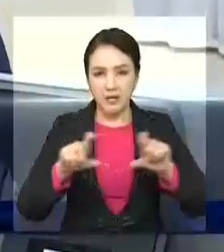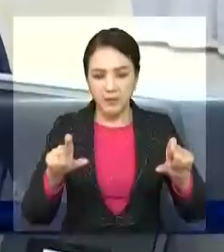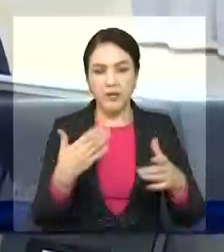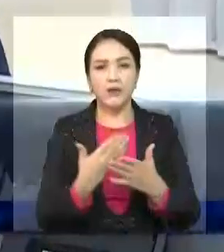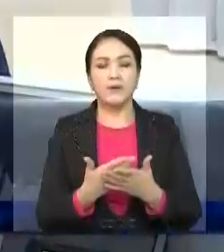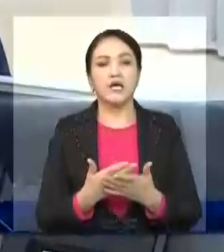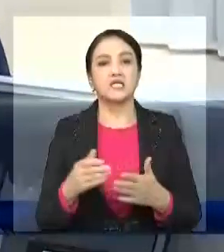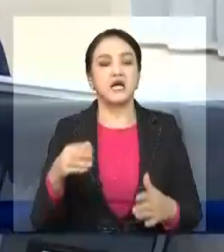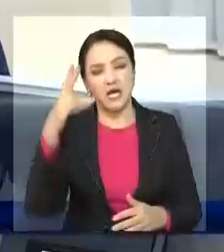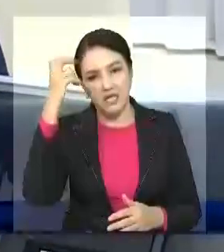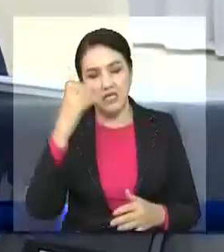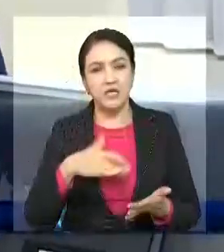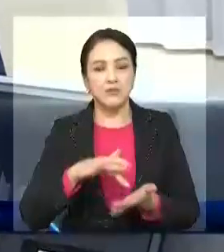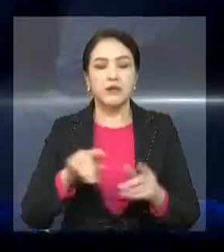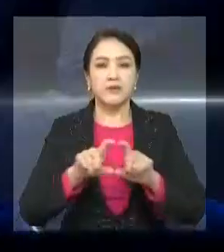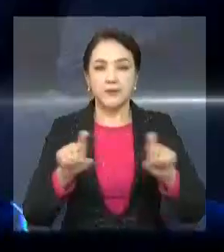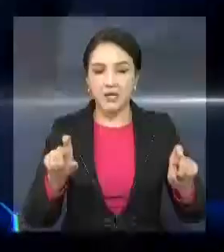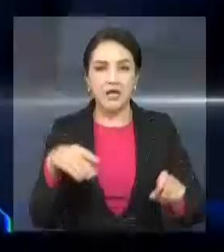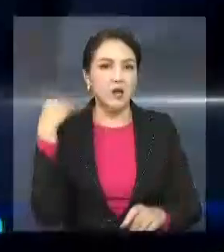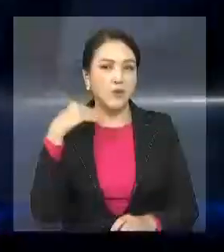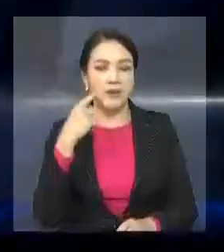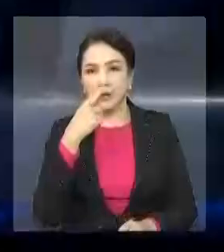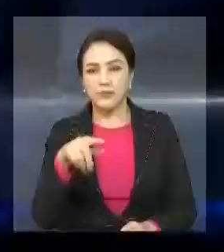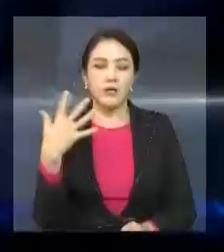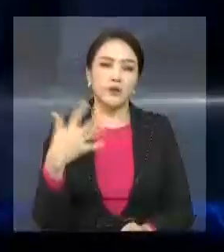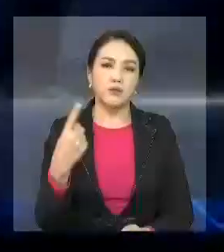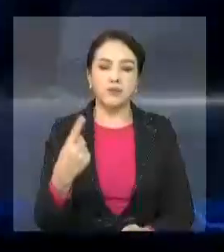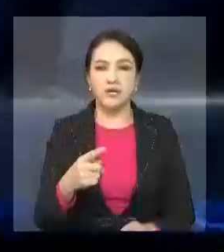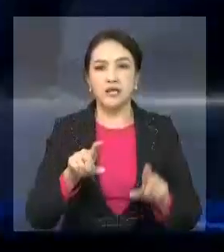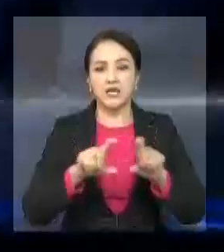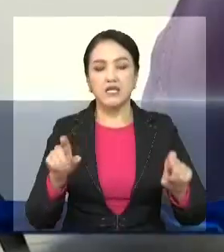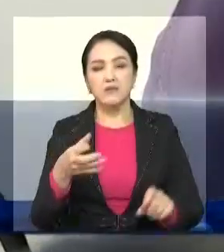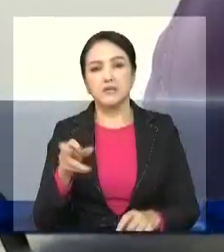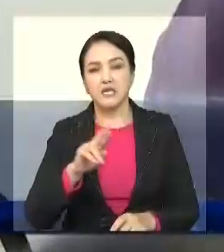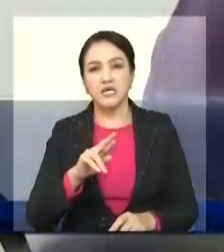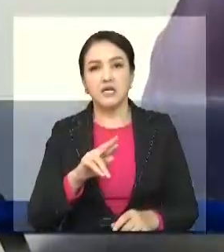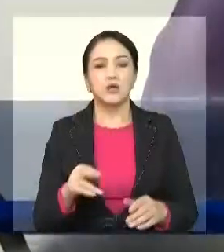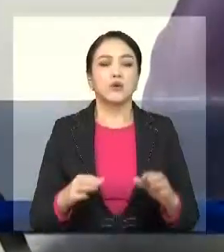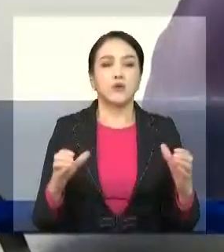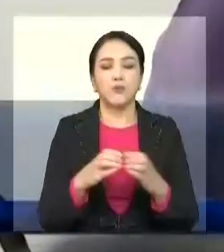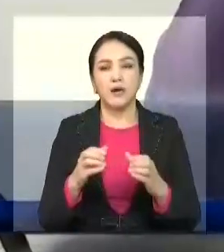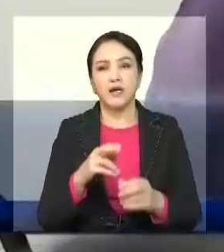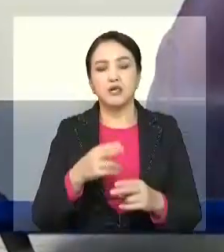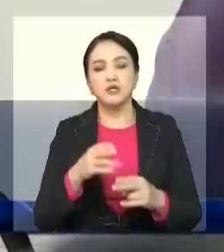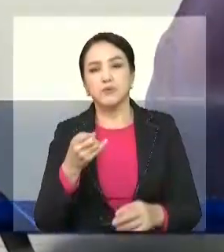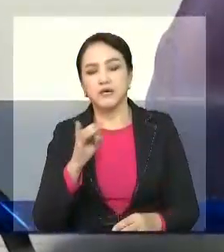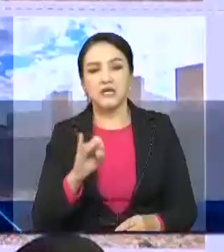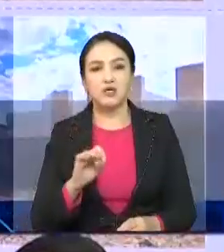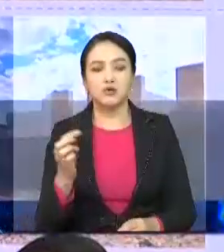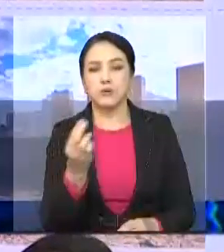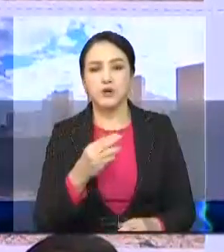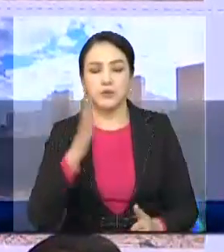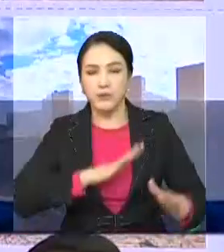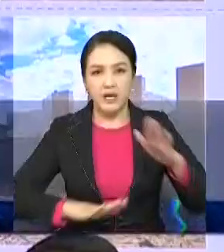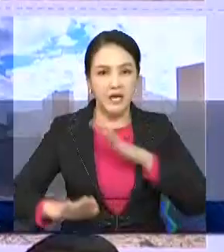Мұғалжар ауданының Қандағаш қаласындағы мектеп, Ақтөбедегі нөмірі 51 мектеп гимназиясының қоймасы, Темір ауданының Шұбарқұдық ауылындағы